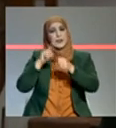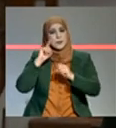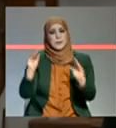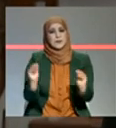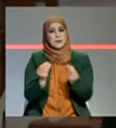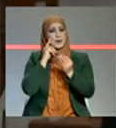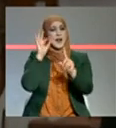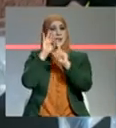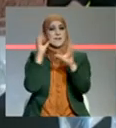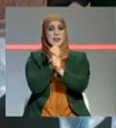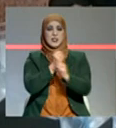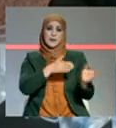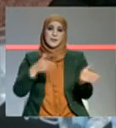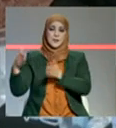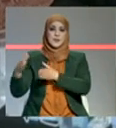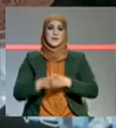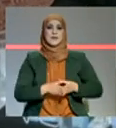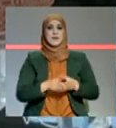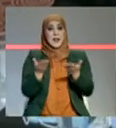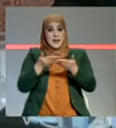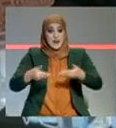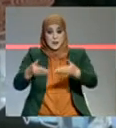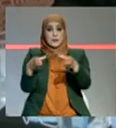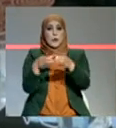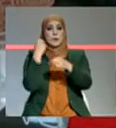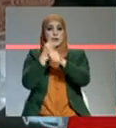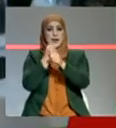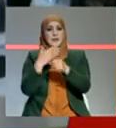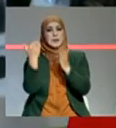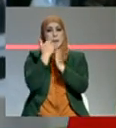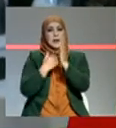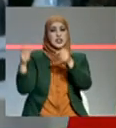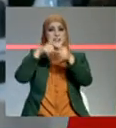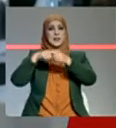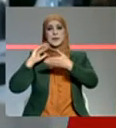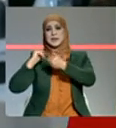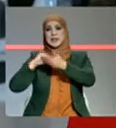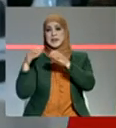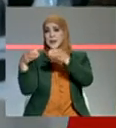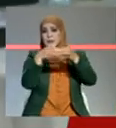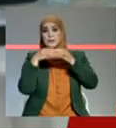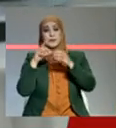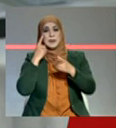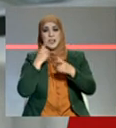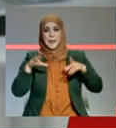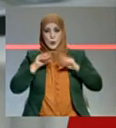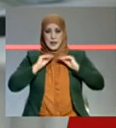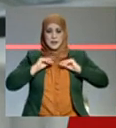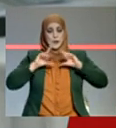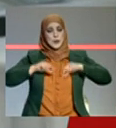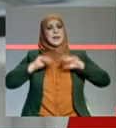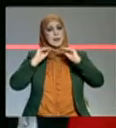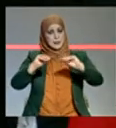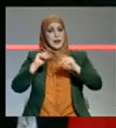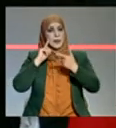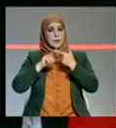لبلوغ هذا الهدف. الورشة تعتمد المنح التشاركي بالتنسيق بين مختلف مكونات المنظومة التربوية